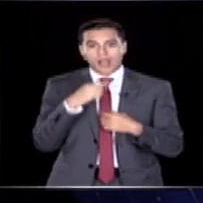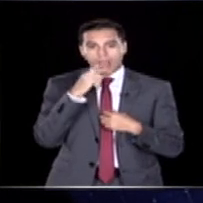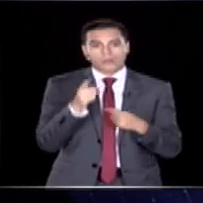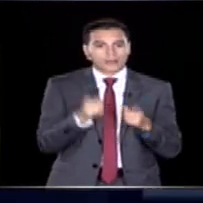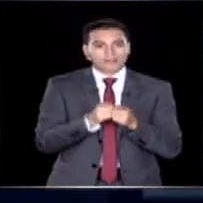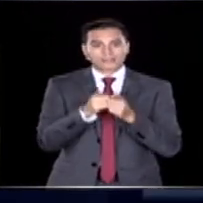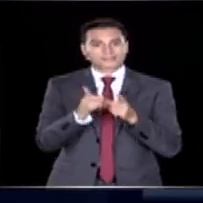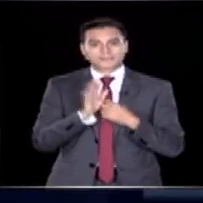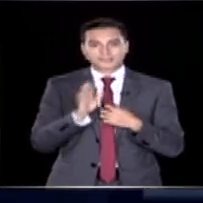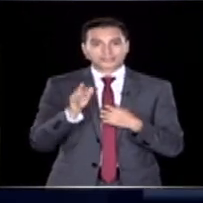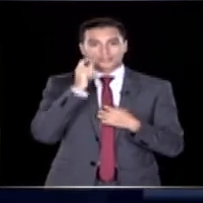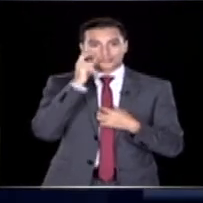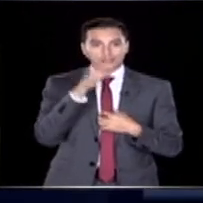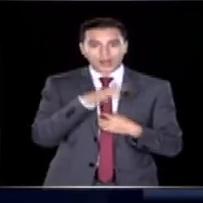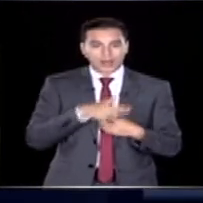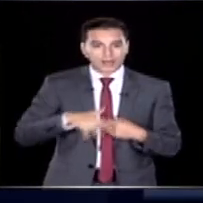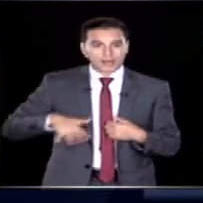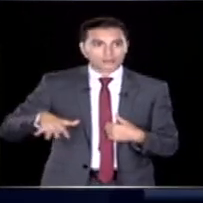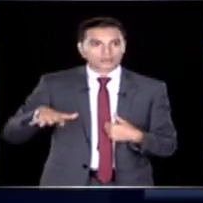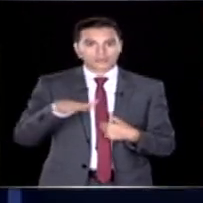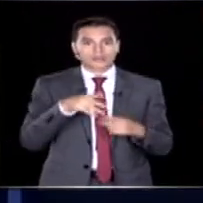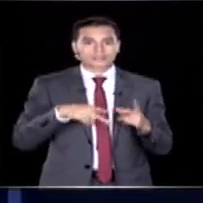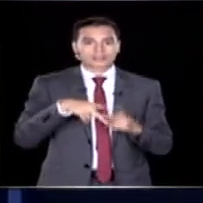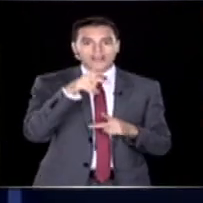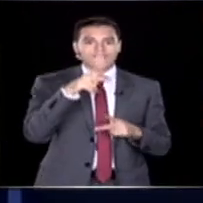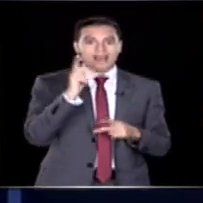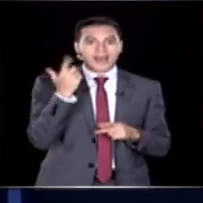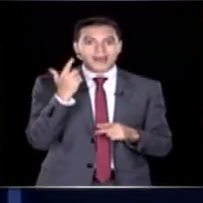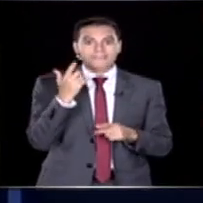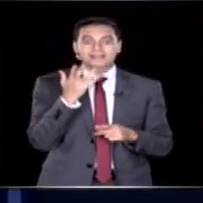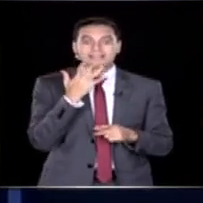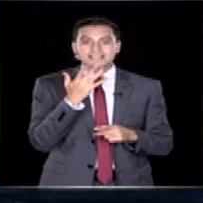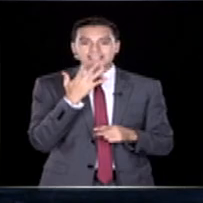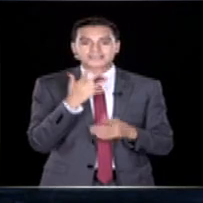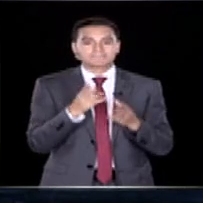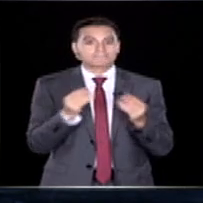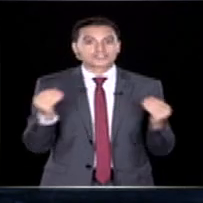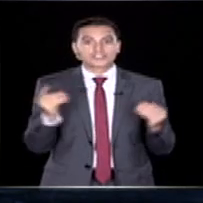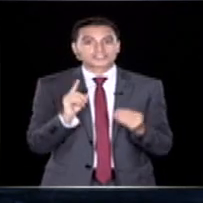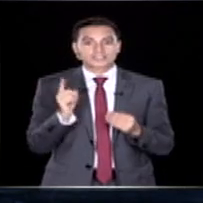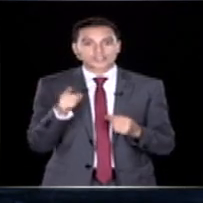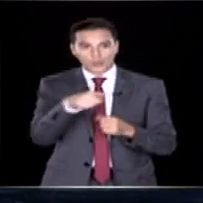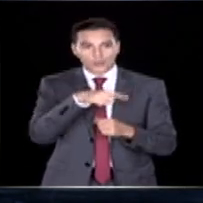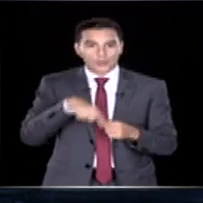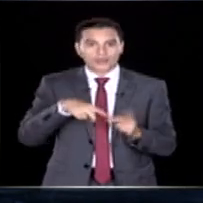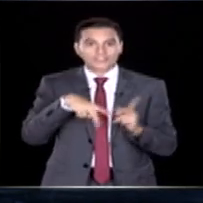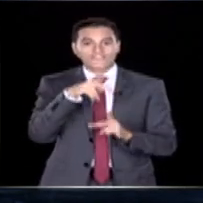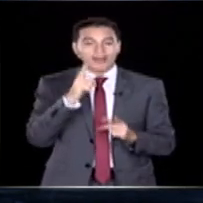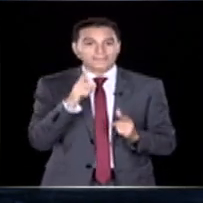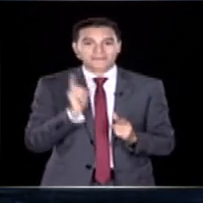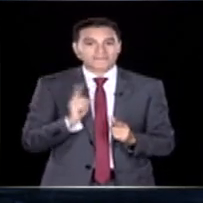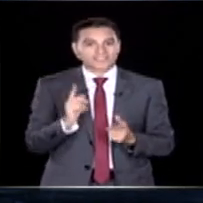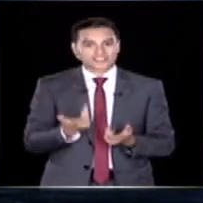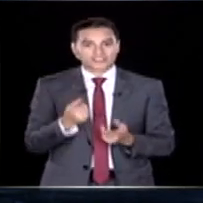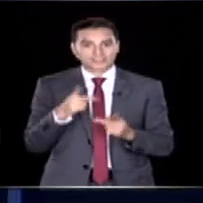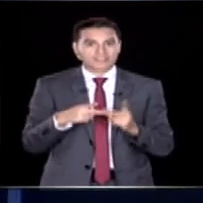عايز اقول لك حاجة، اللي راحوا امريكا في الاستوديو ده كله يتعدوا على الصوابع، بس مشوار بعيد قوي. اه صح؟